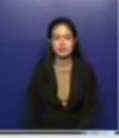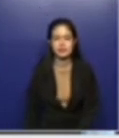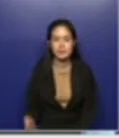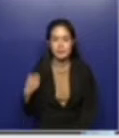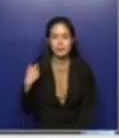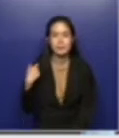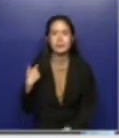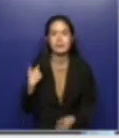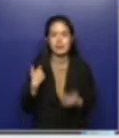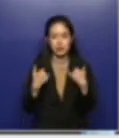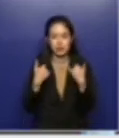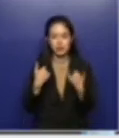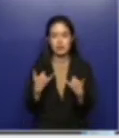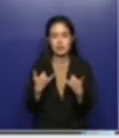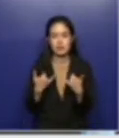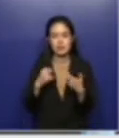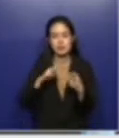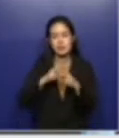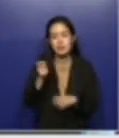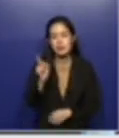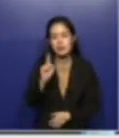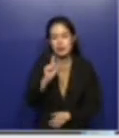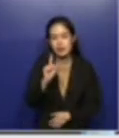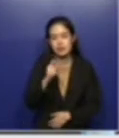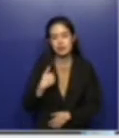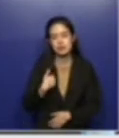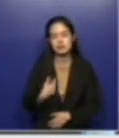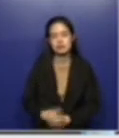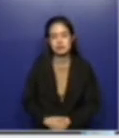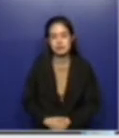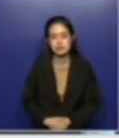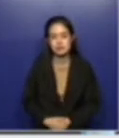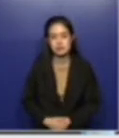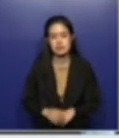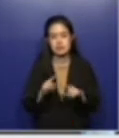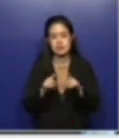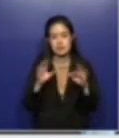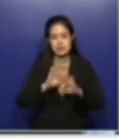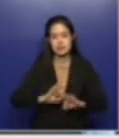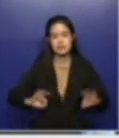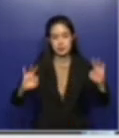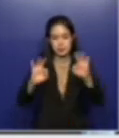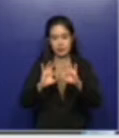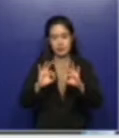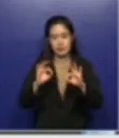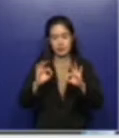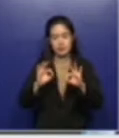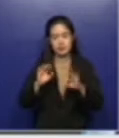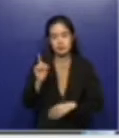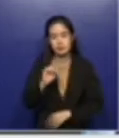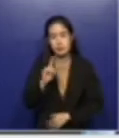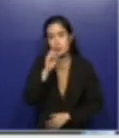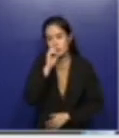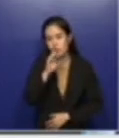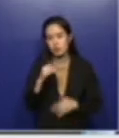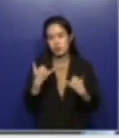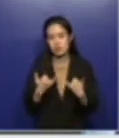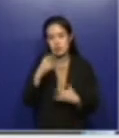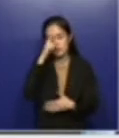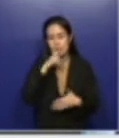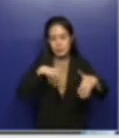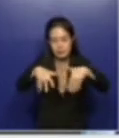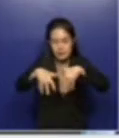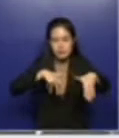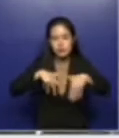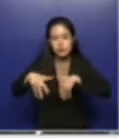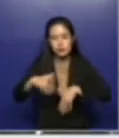เงื่อนไขหรือมาตรการที่ออกตามคำสั่งข้อ7รองรับอีกแต่สิ่งที่มันเป็นประเด็นที่ผมบอกว่าทำให้พี่น้องประชา